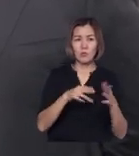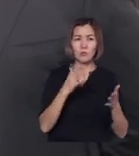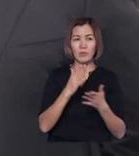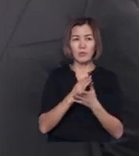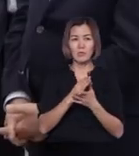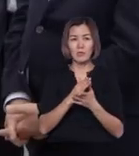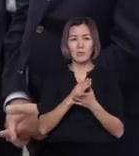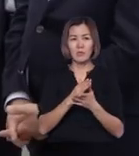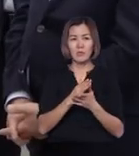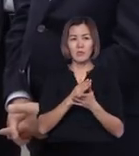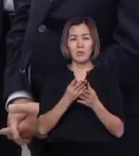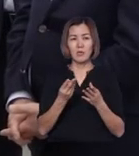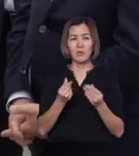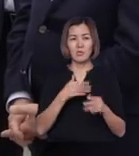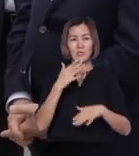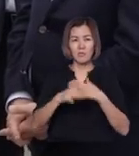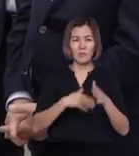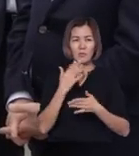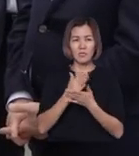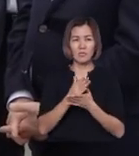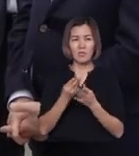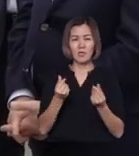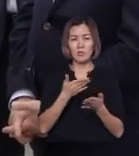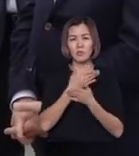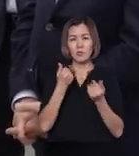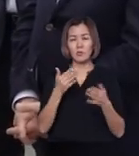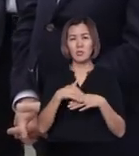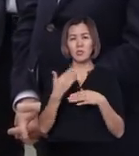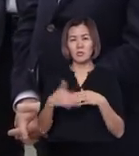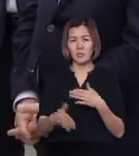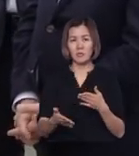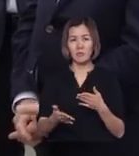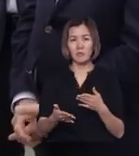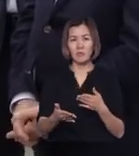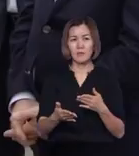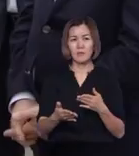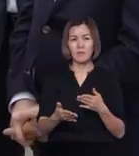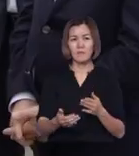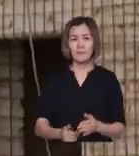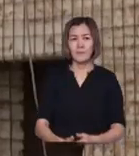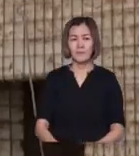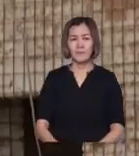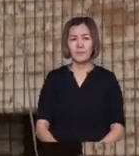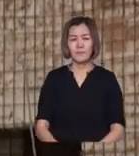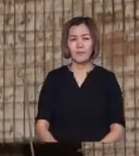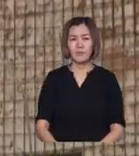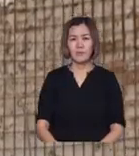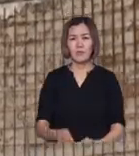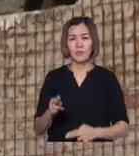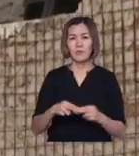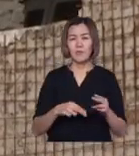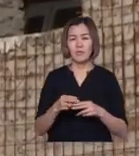бір сапырлыстырып жүресіңдер бейтіп. Содан кейін айтасыңдар, ақша жоқ, анау жоқ, мынау жоқ. На самом деле өздеріңіз ғой енді, субподрядчиктеріңіз не дұрыс